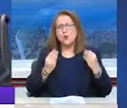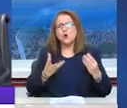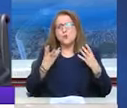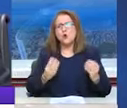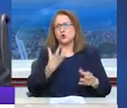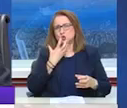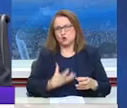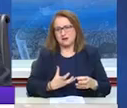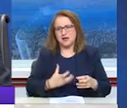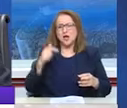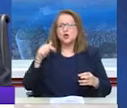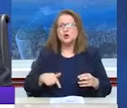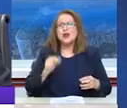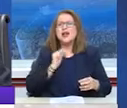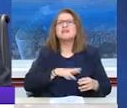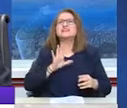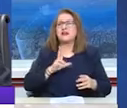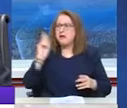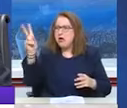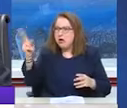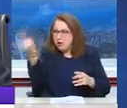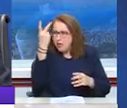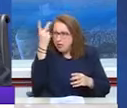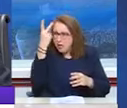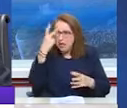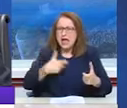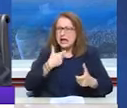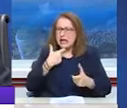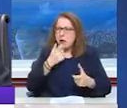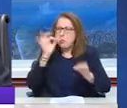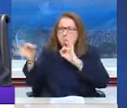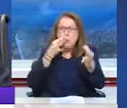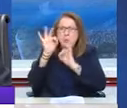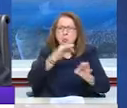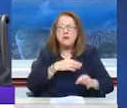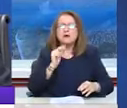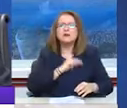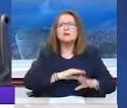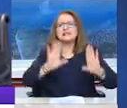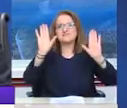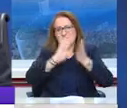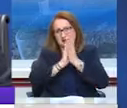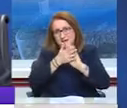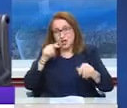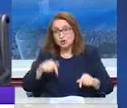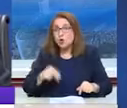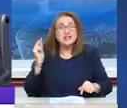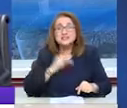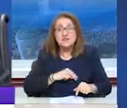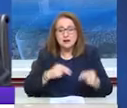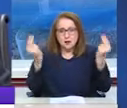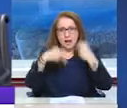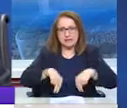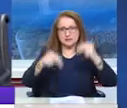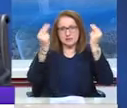ούτε για μεταξύ μας κατηγορίες, ούτε για μεταξύ μας γκρίνιες, αλλά να βρούμε τις βέλτιστες λύσεις. Για το ζήτημα που έχει προκύψει με